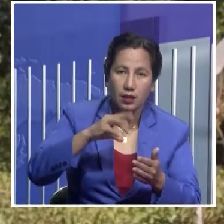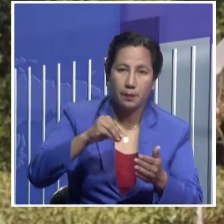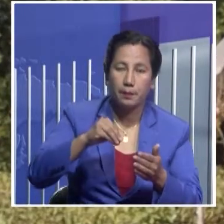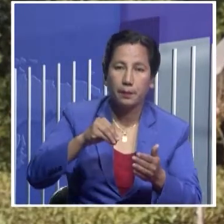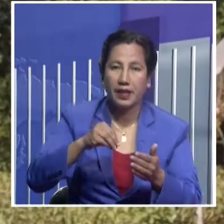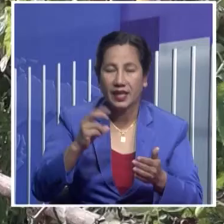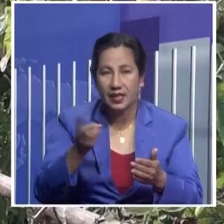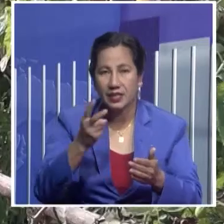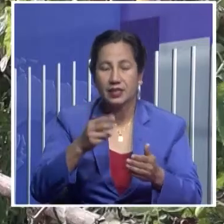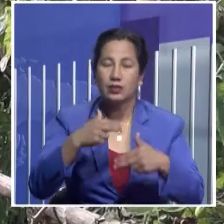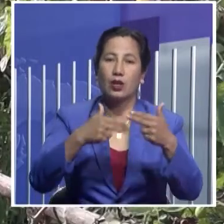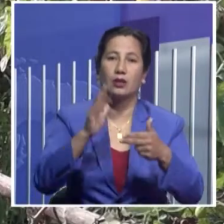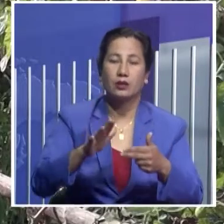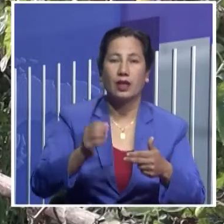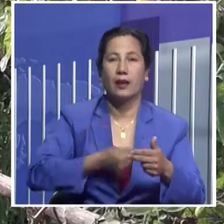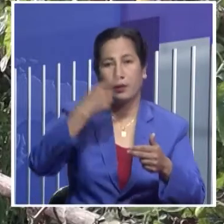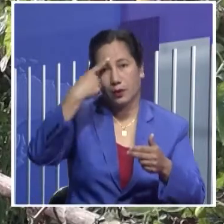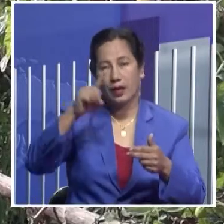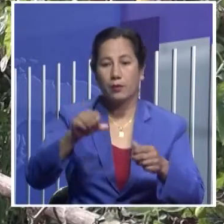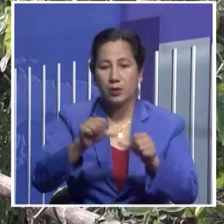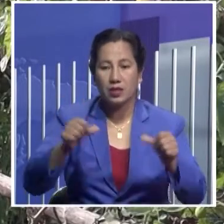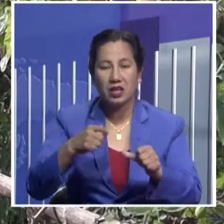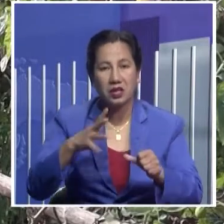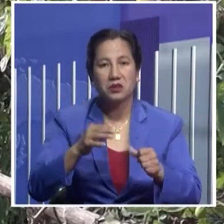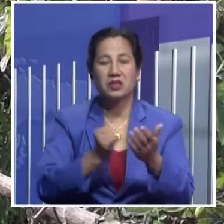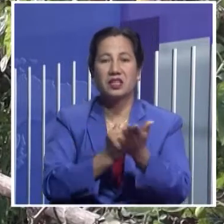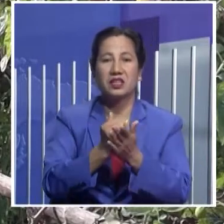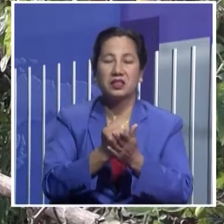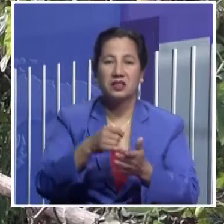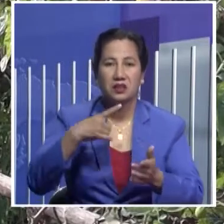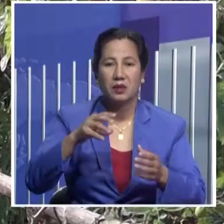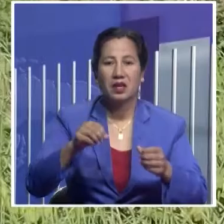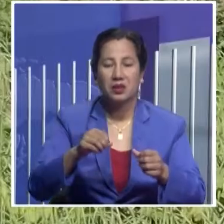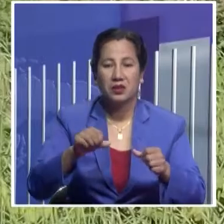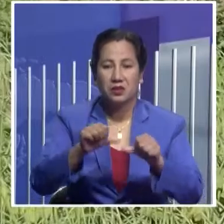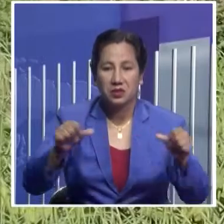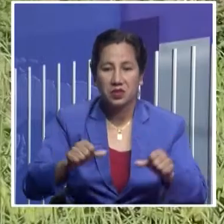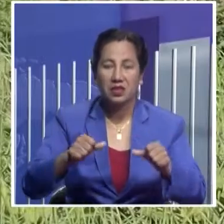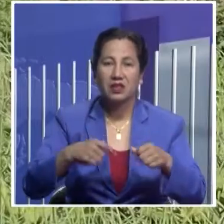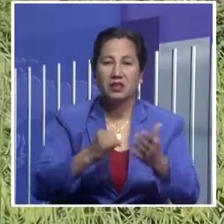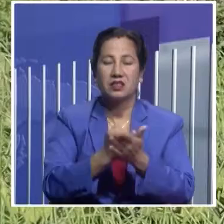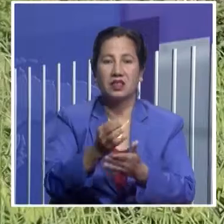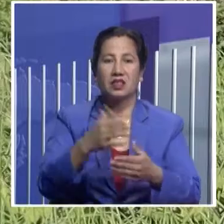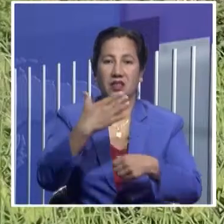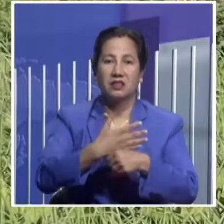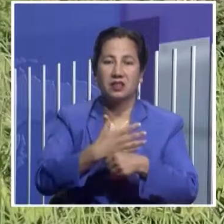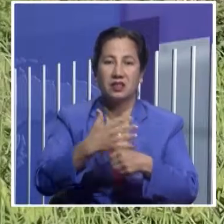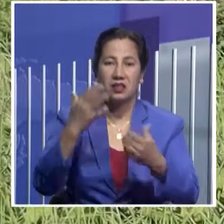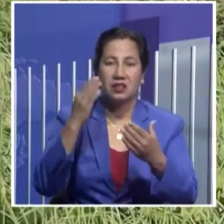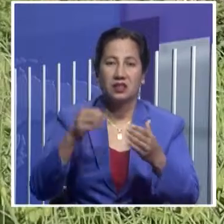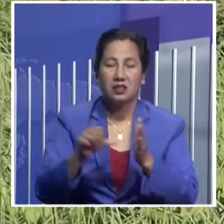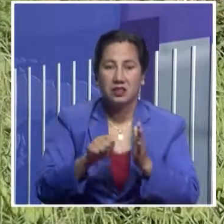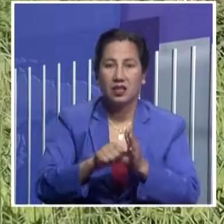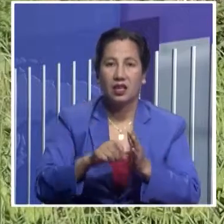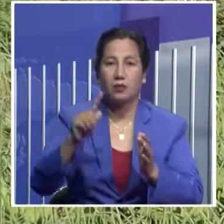चिज चलिरहेछ। आफ्नो नामको जग्गा नहुँदा खेतीपाती गर्न नपाएका भूमिहीन किसानलाई लक्षित गरेर जिल्लामा सञ्चालन गरिएको करार